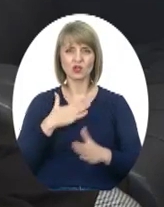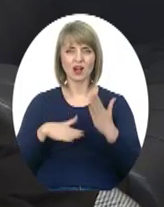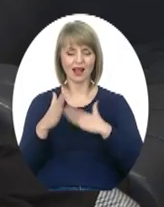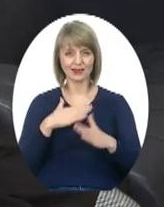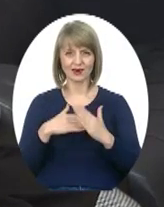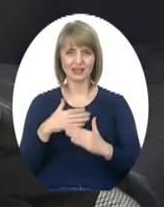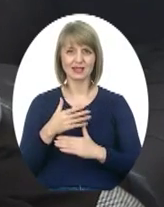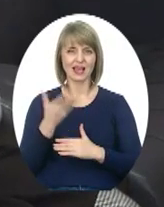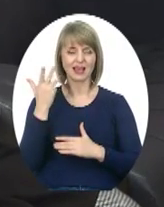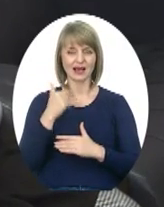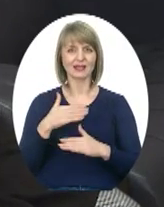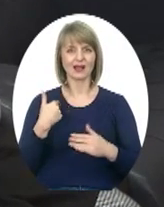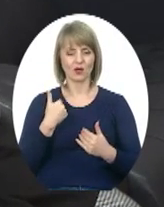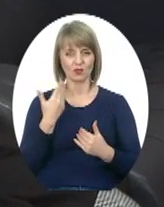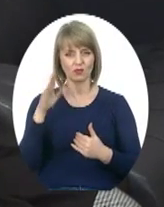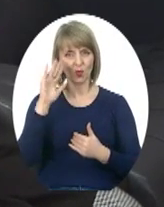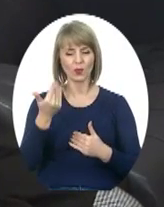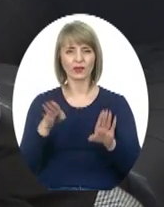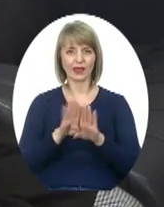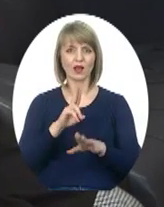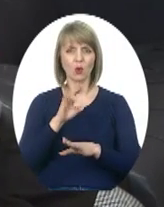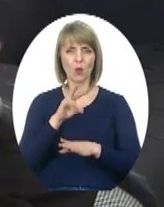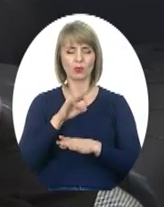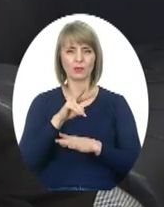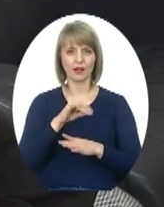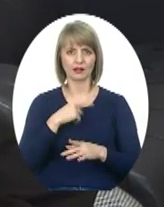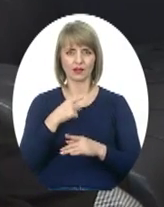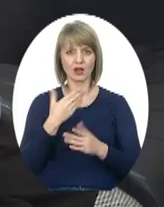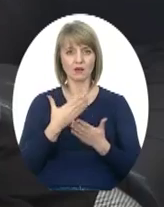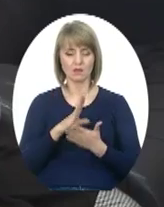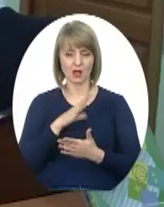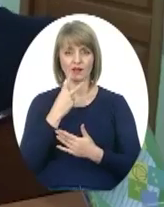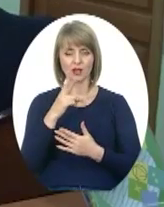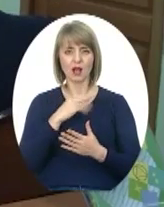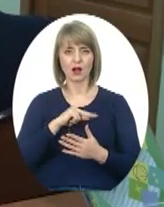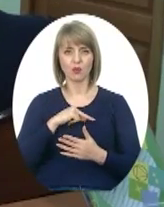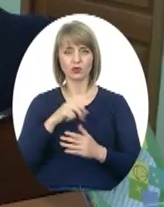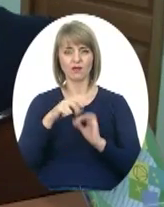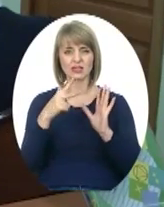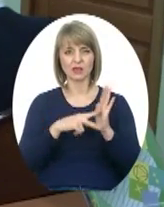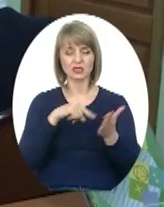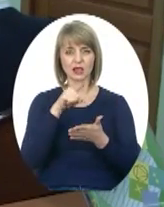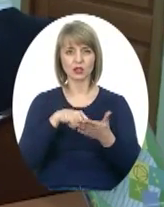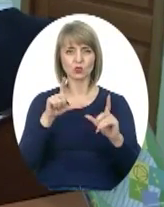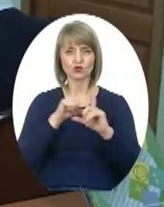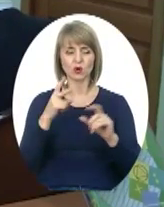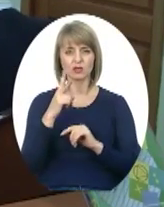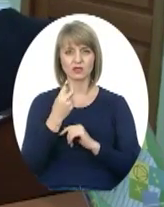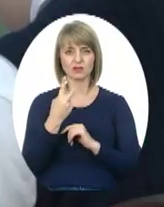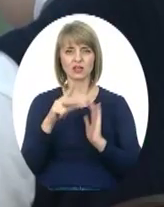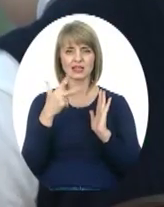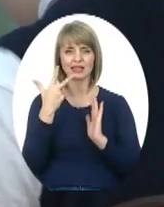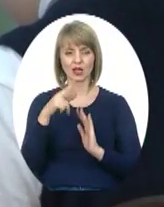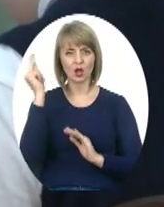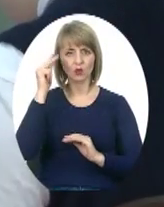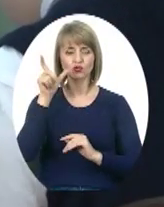Очень радовались, когда он такие комплименты говорил, то есть это была видна работа. В 18-й городской школе 223